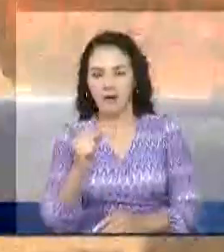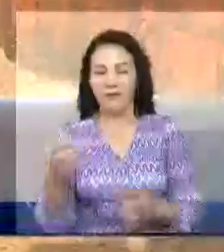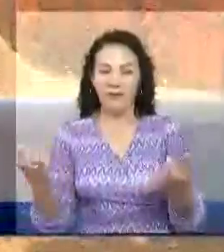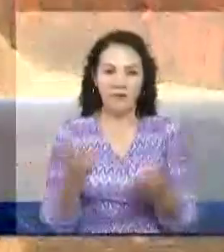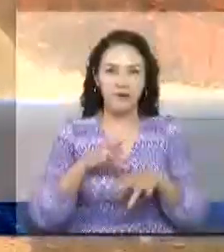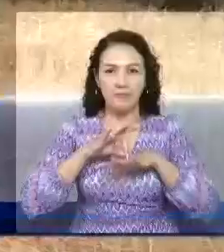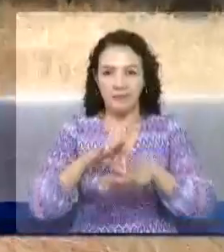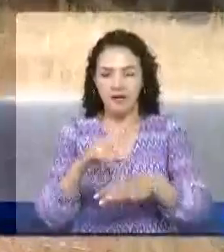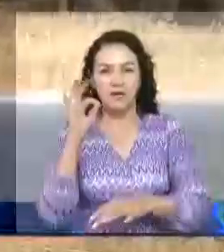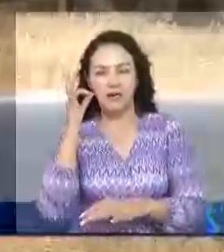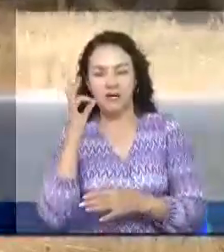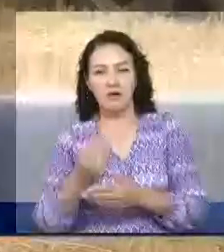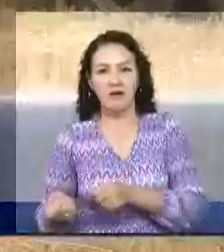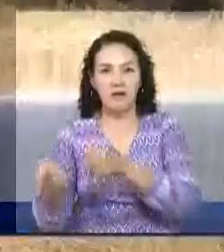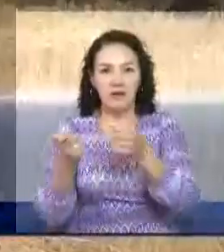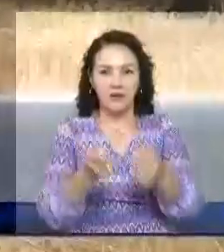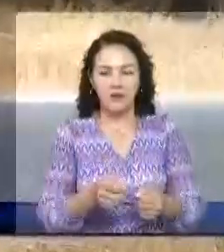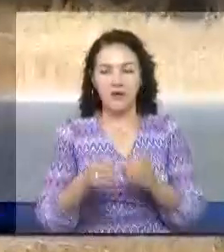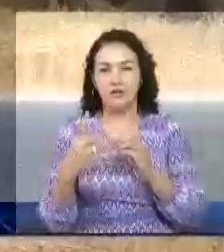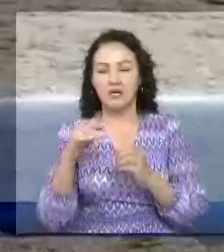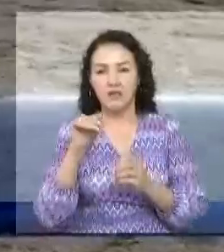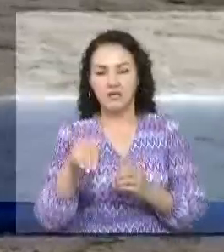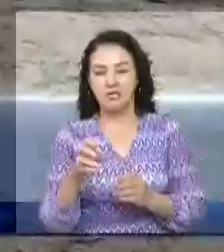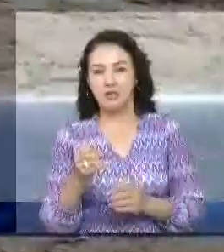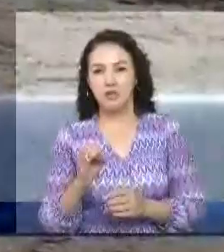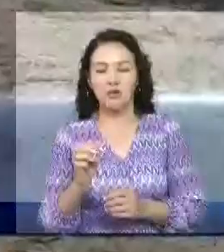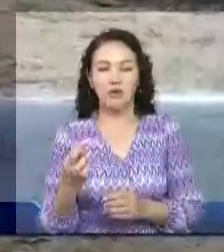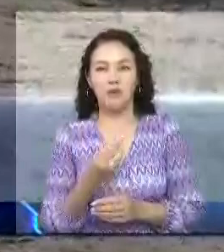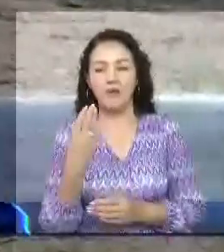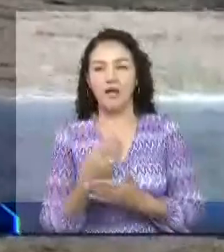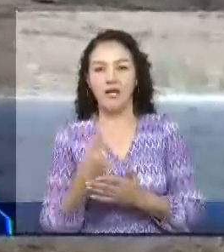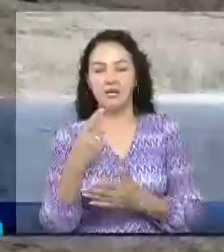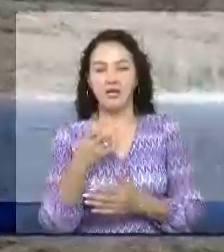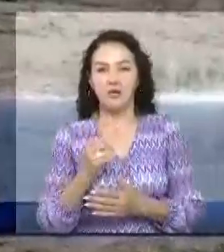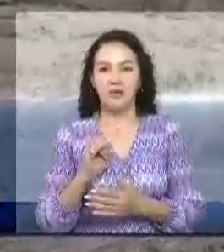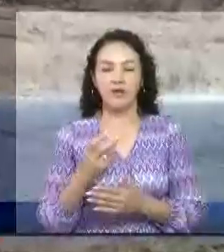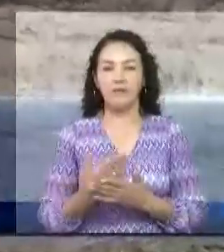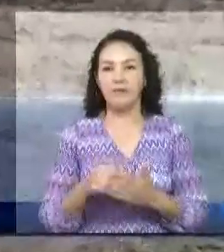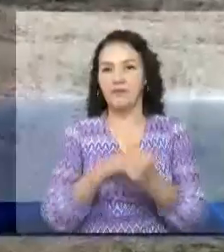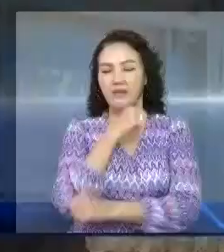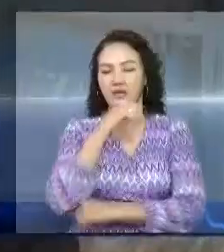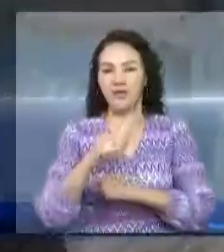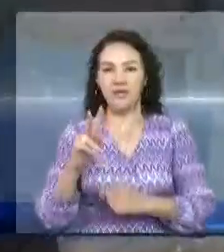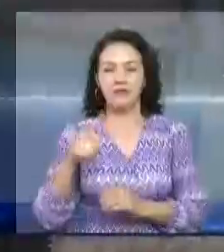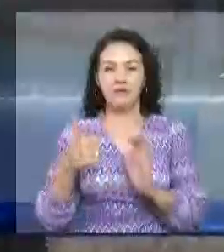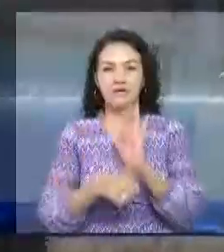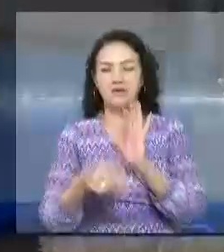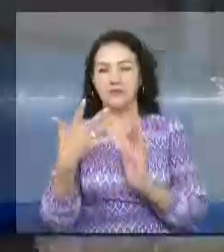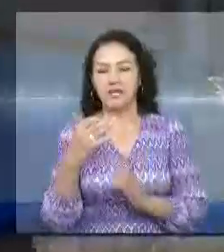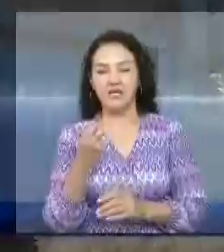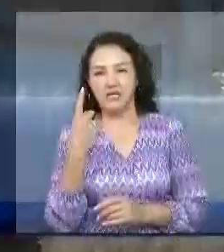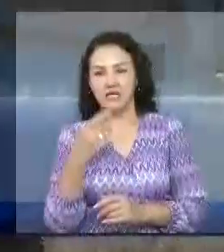для проведения осенней страды завезено 14 тысяч тонн льготного дизельного топлива. 1 литр горючих смазочных материалов обойдется в 265 тенге за